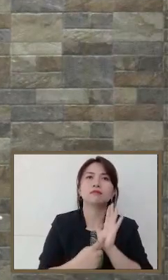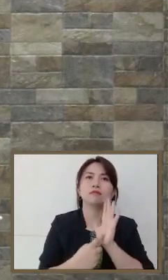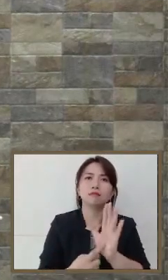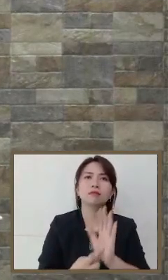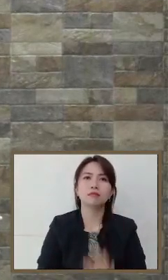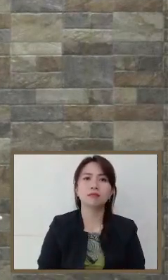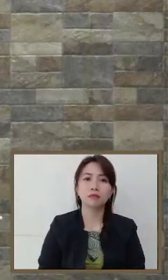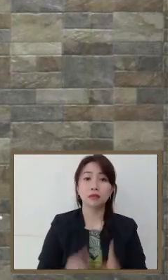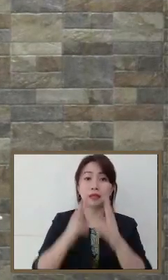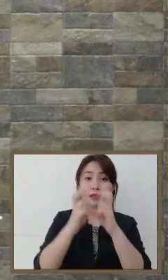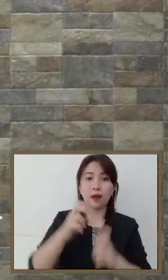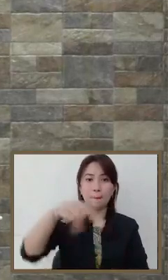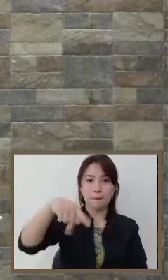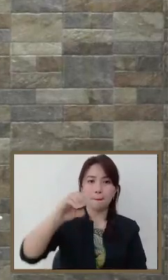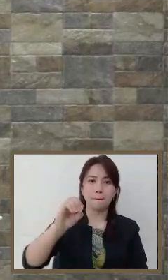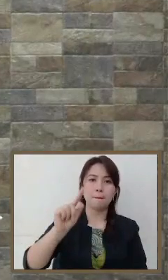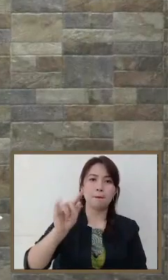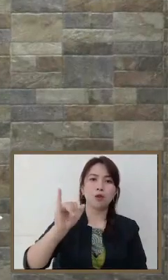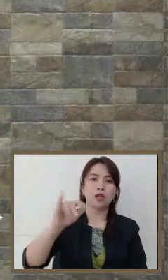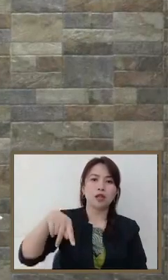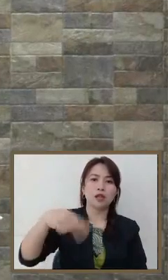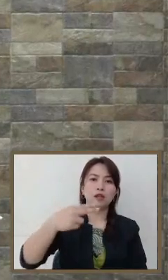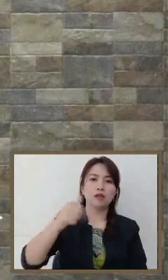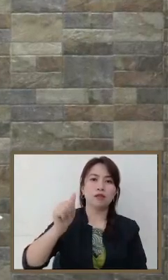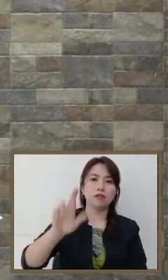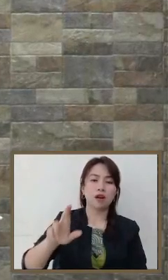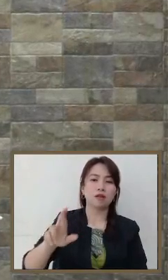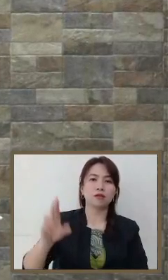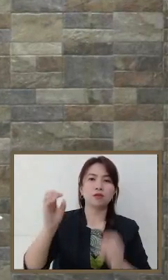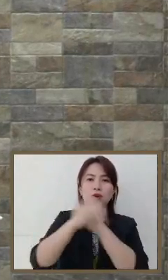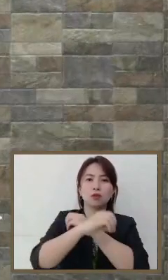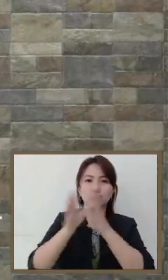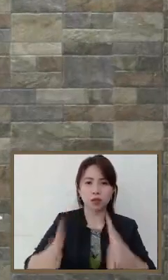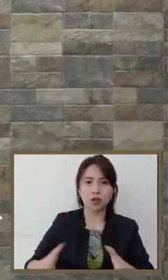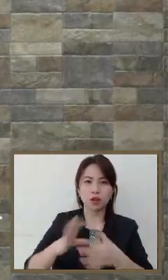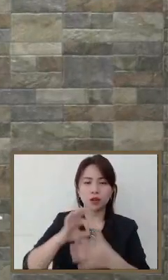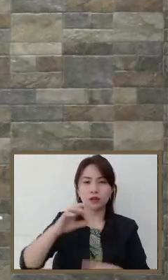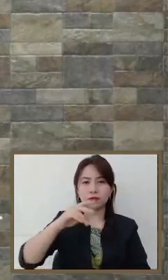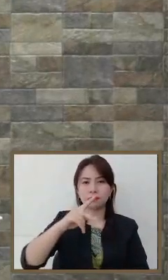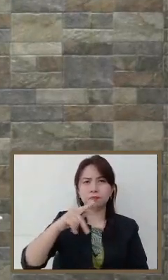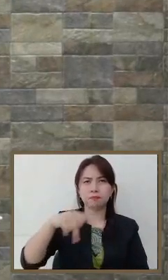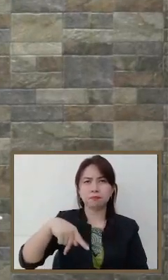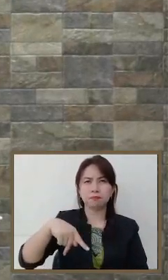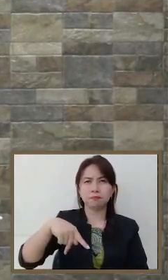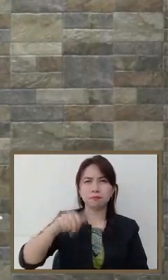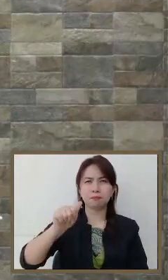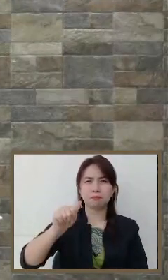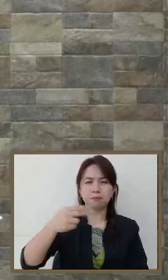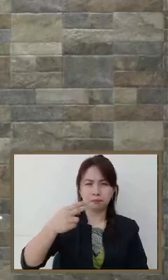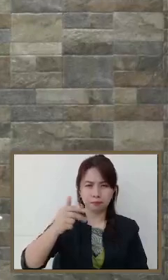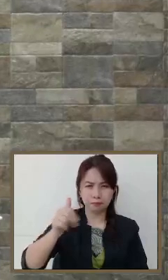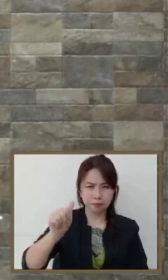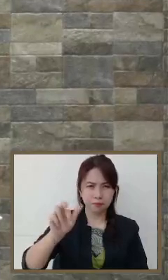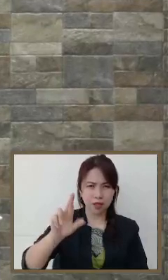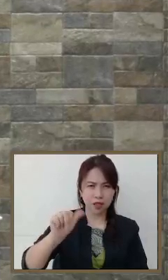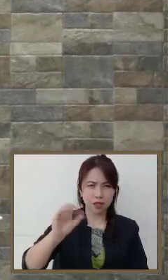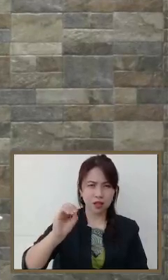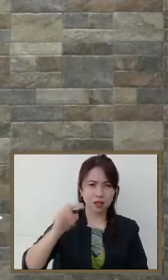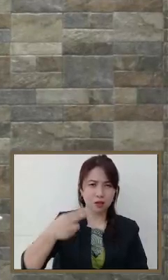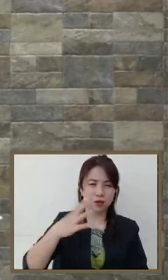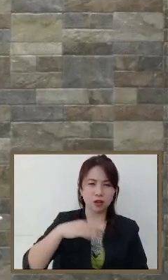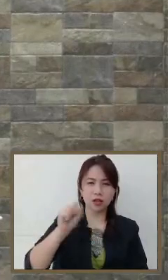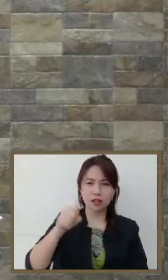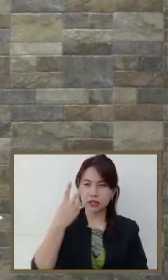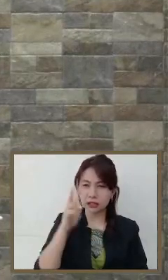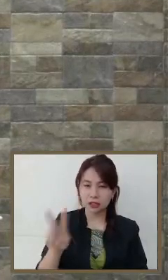si potifar na kung saan ay officer po ni pero pinagkakatiwalaan ni pero nakita niya kung gaano ang